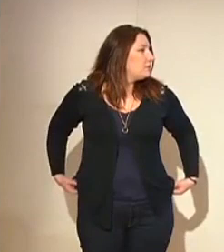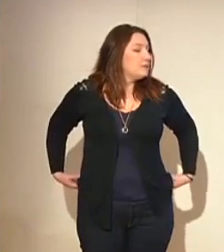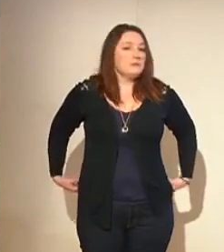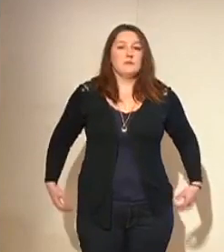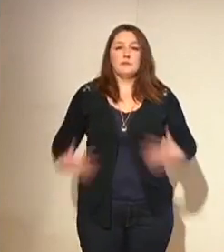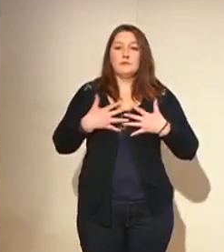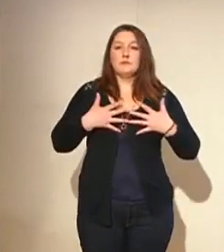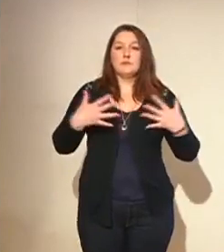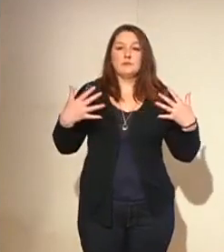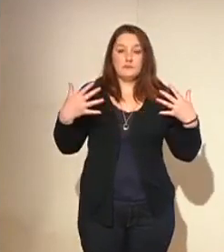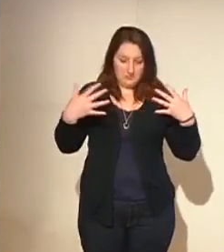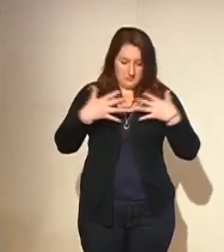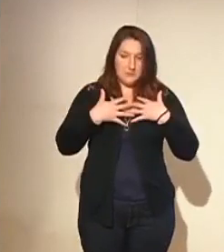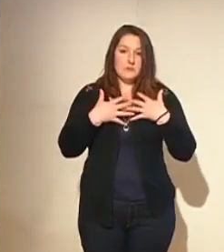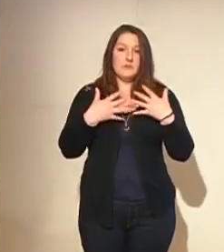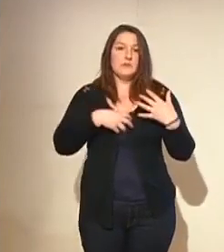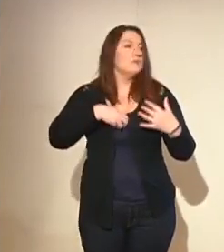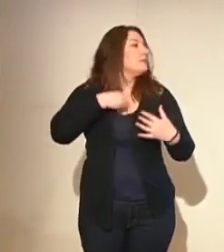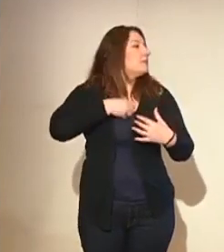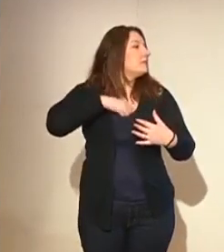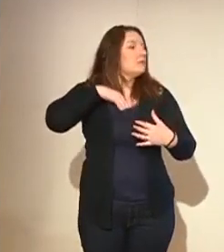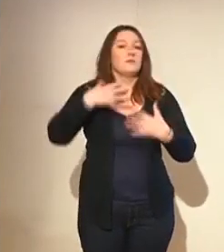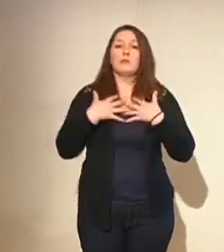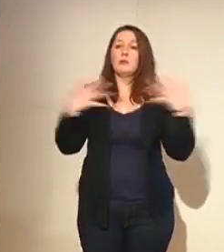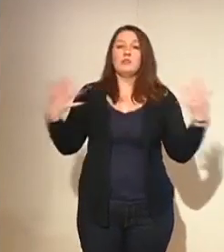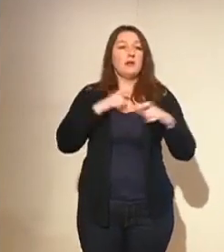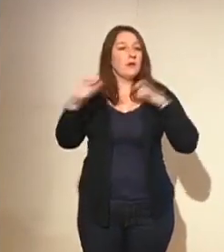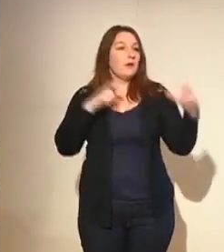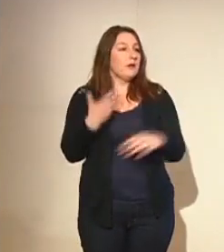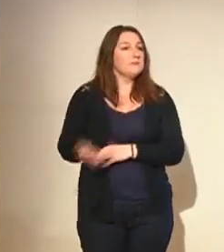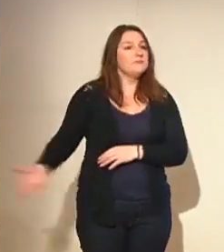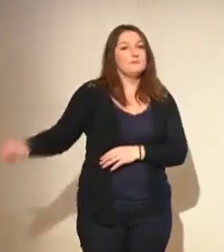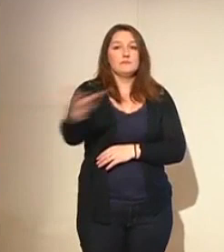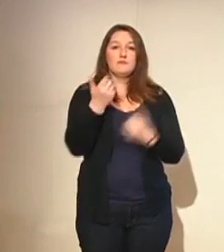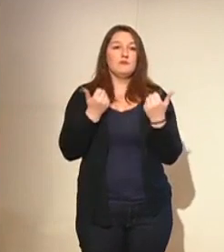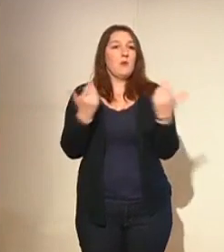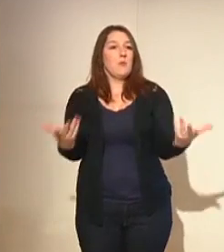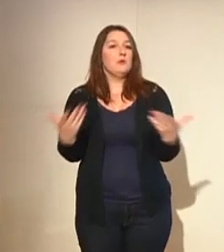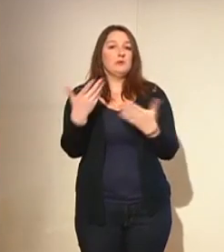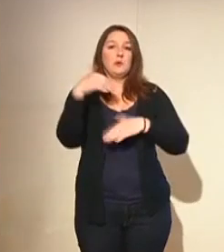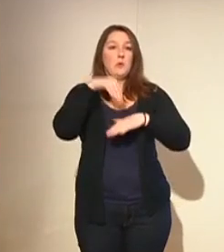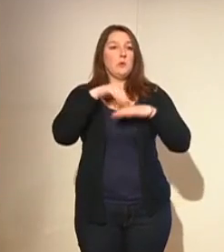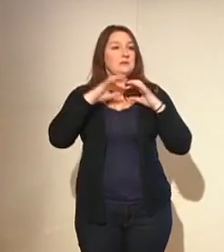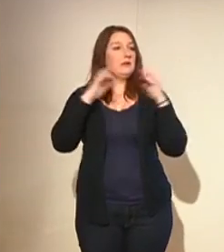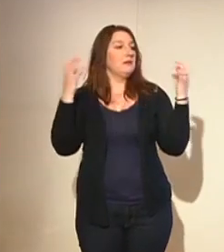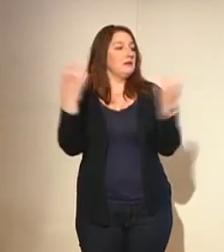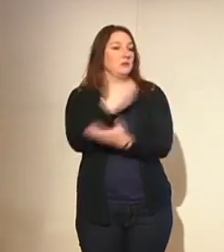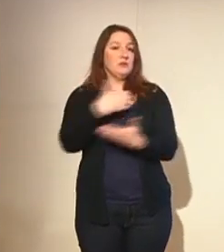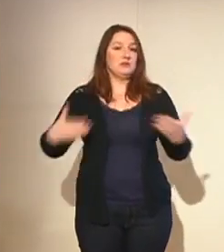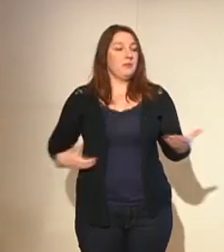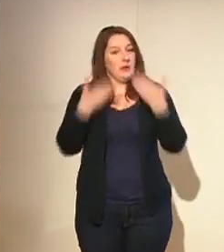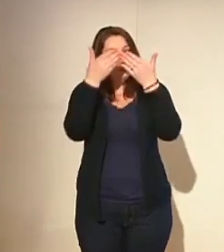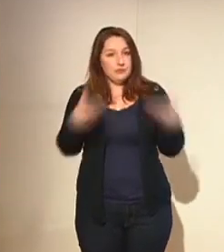chers collègues je vous propose de d'ouvrir ce conseil municipal qui est donc le premier conseil municipal